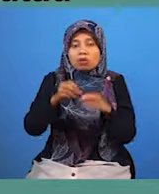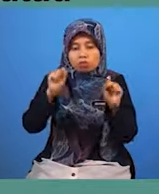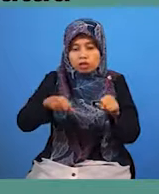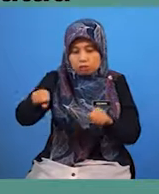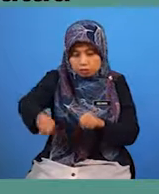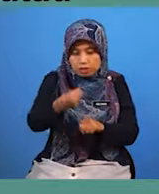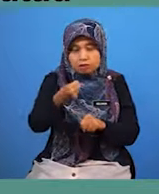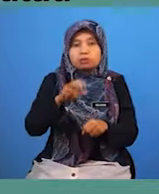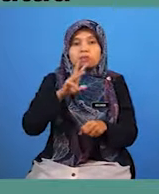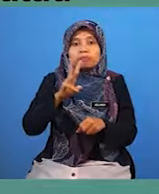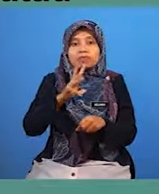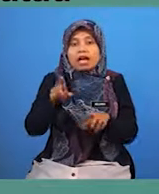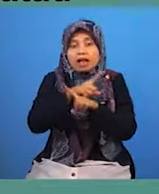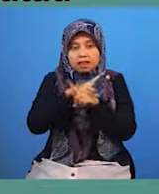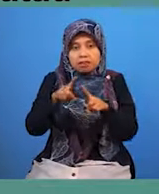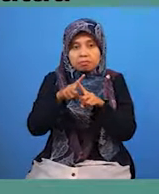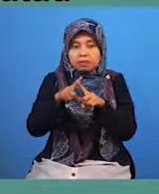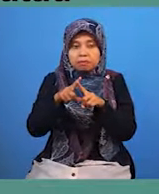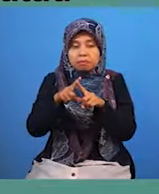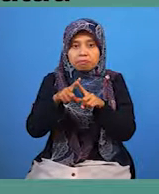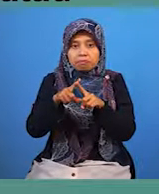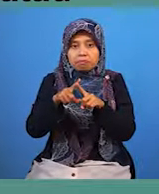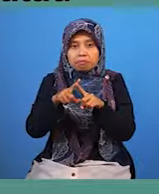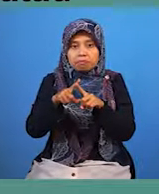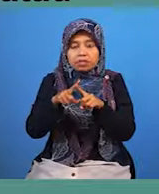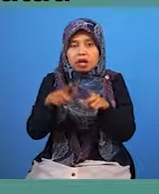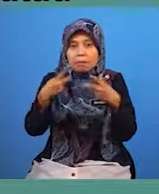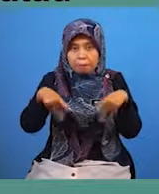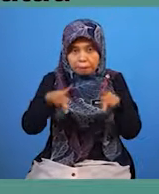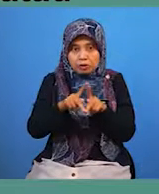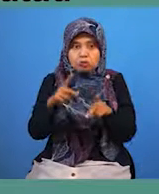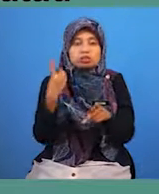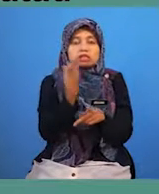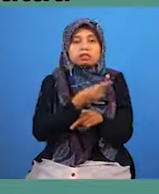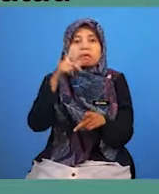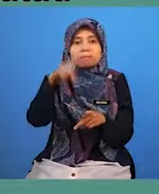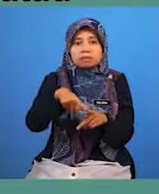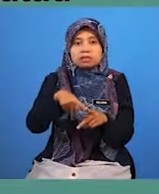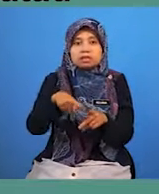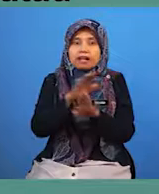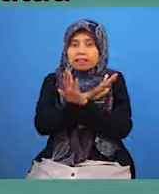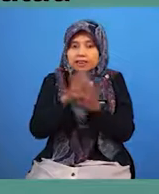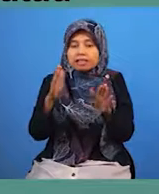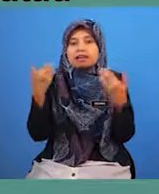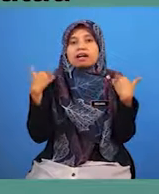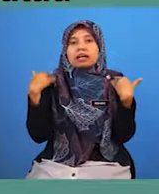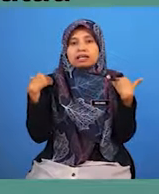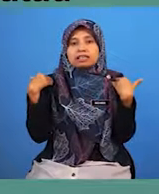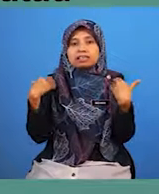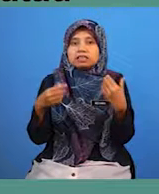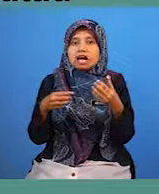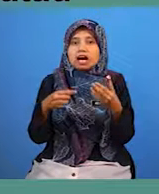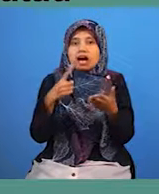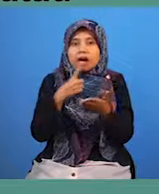air. Tetapi, walau bagaimanapun, perlulah kita pastikan bahawa tidak terdapat